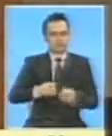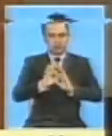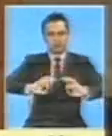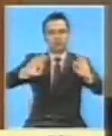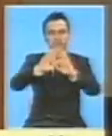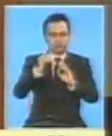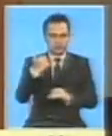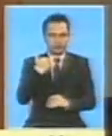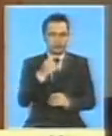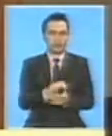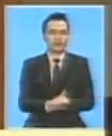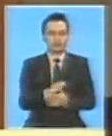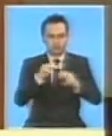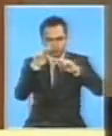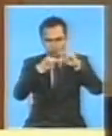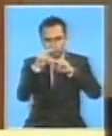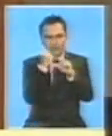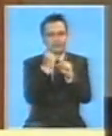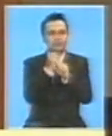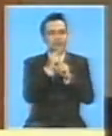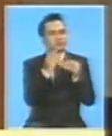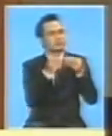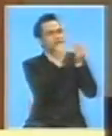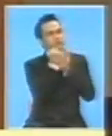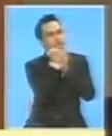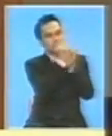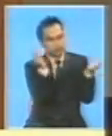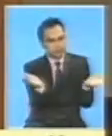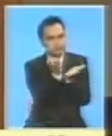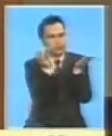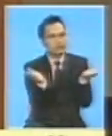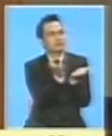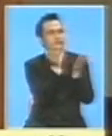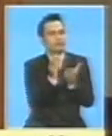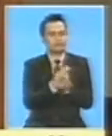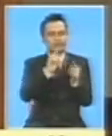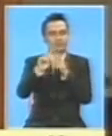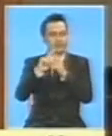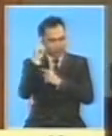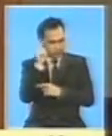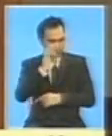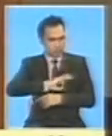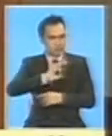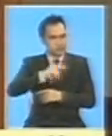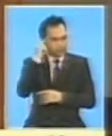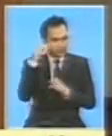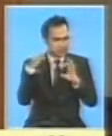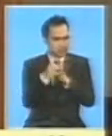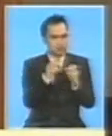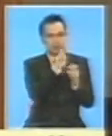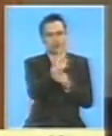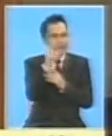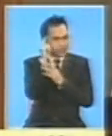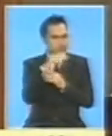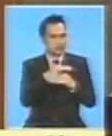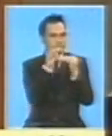ำคัญนะครับจะต้องรักษาไว้ให้ได้จะใช้มาตรการทางกฎหมายที่เหมาะสมมาตรการทางสังคมจิตวิทยามาตรการทางระบบสื่อส